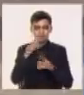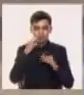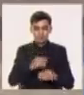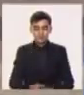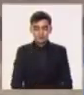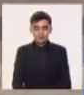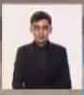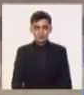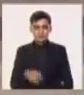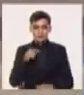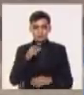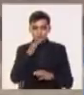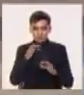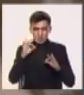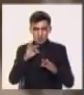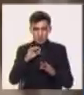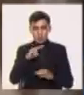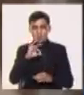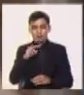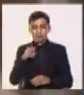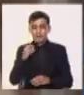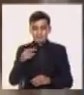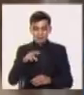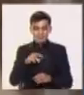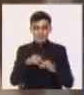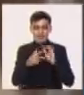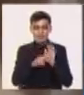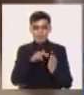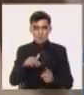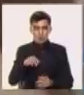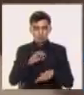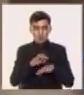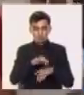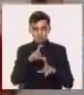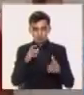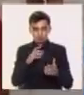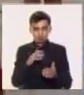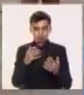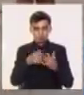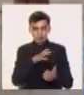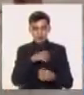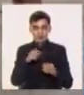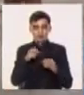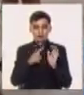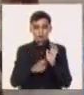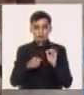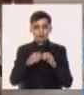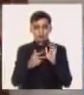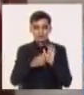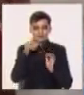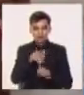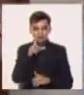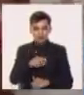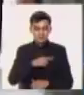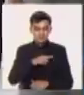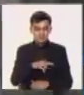Всего за время пандемии в мире зафиксировали больше 18 миллионов больных, погибли 718 тысяч человек. Первенство по